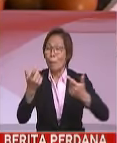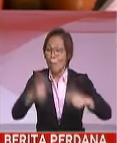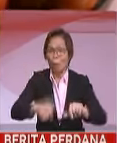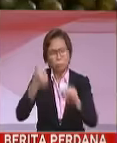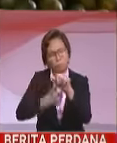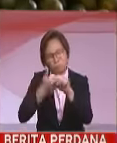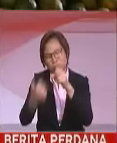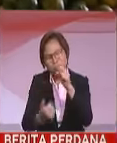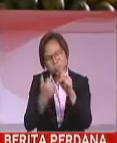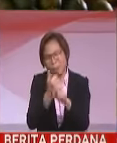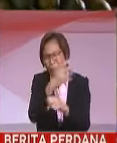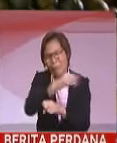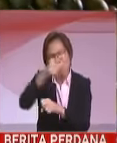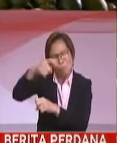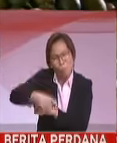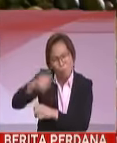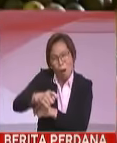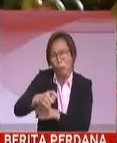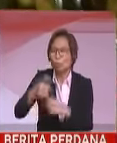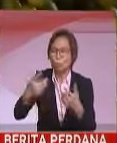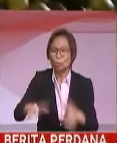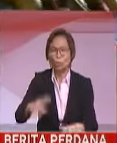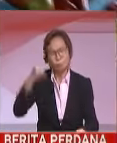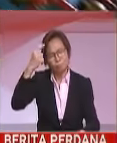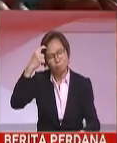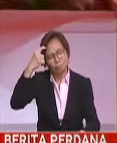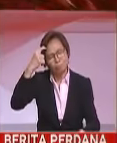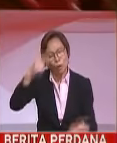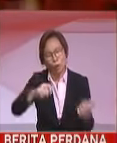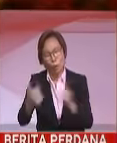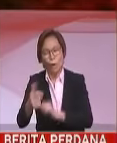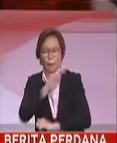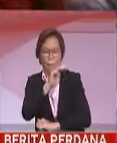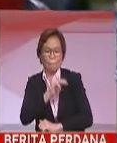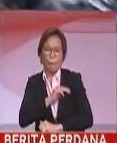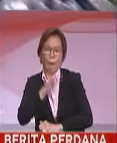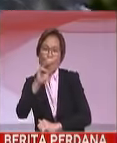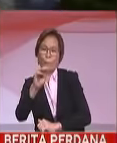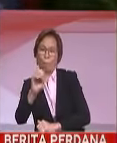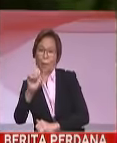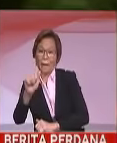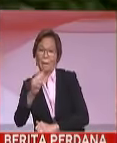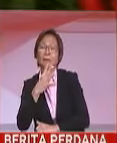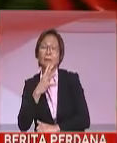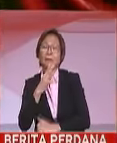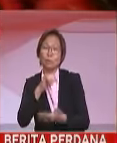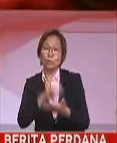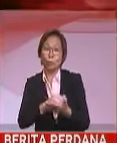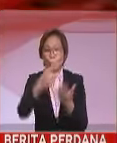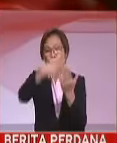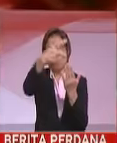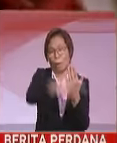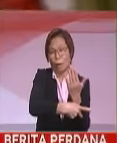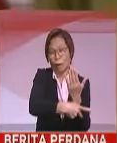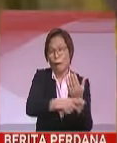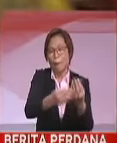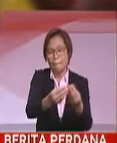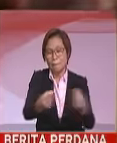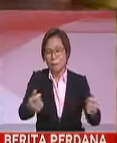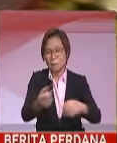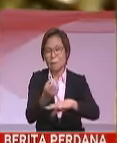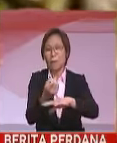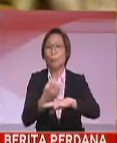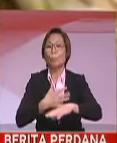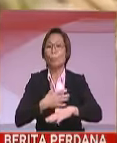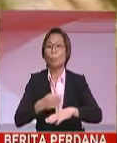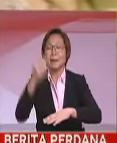setiap tahun dan keperluan mengenainya telah diambil kira pihak kementerian. Beliau menyatakan demikian dalam satu program di Pasir Putih,